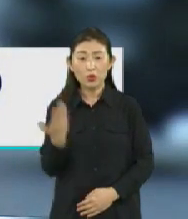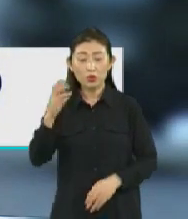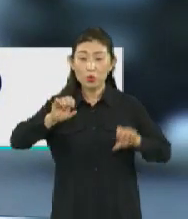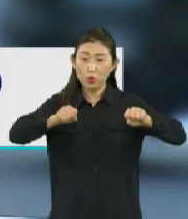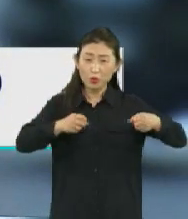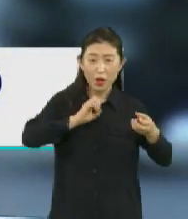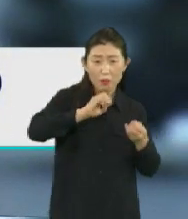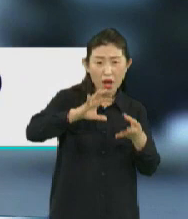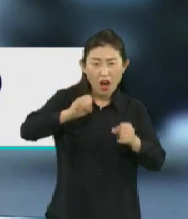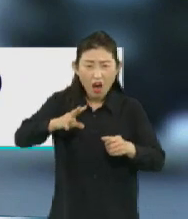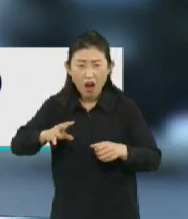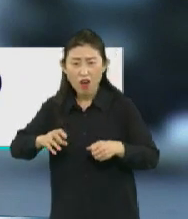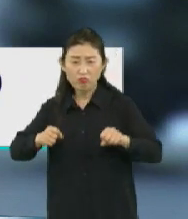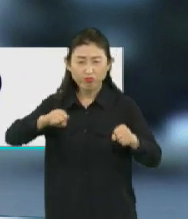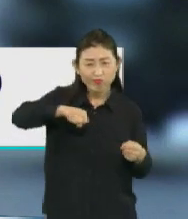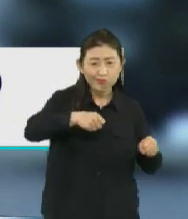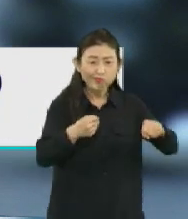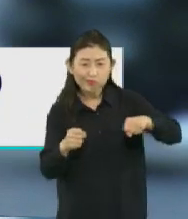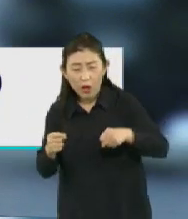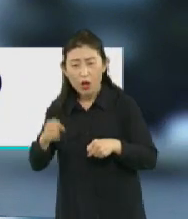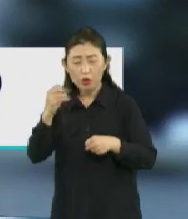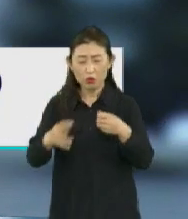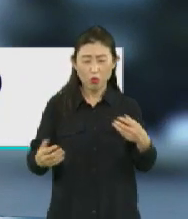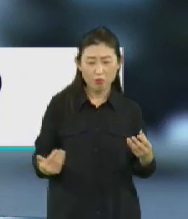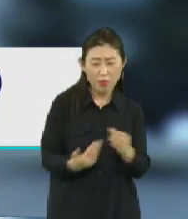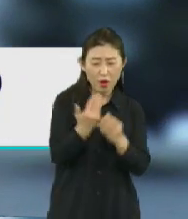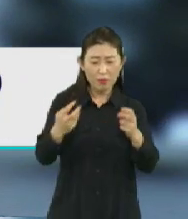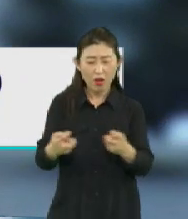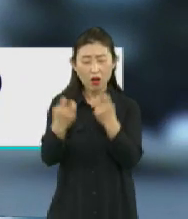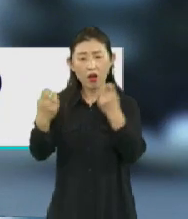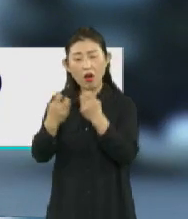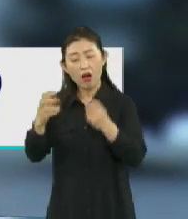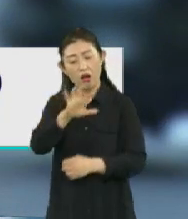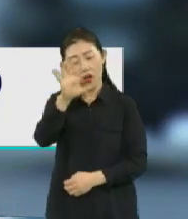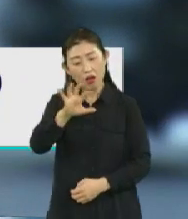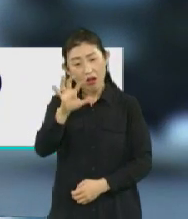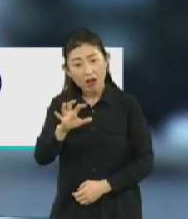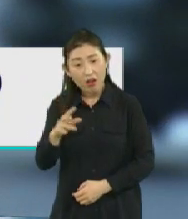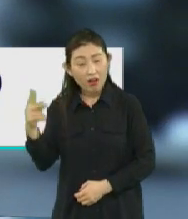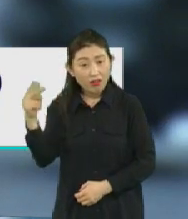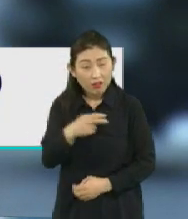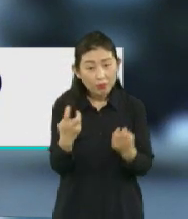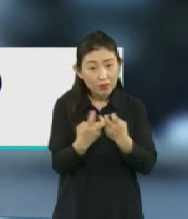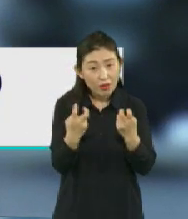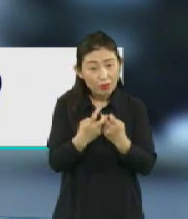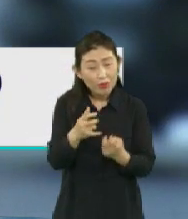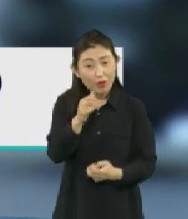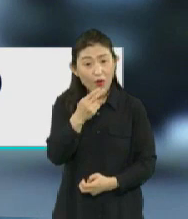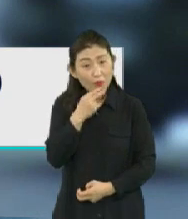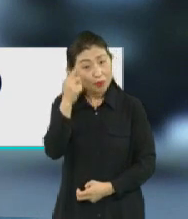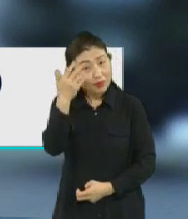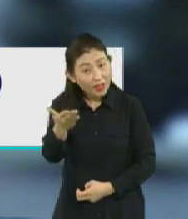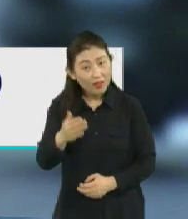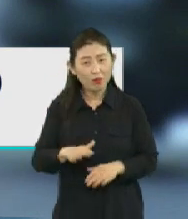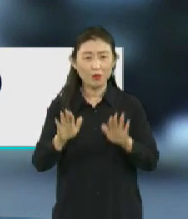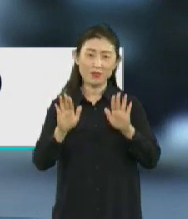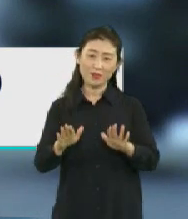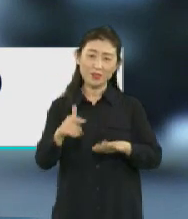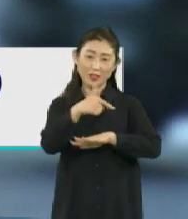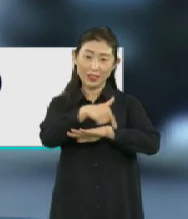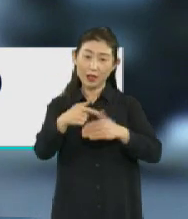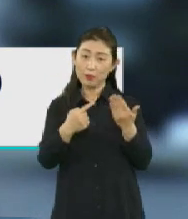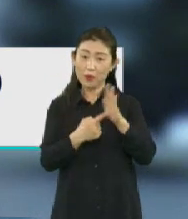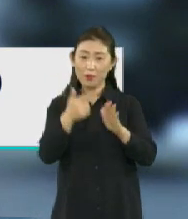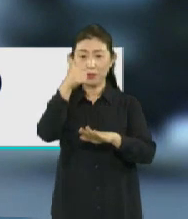배달 기사들이 무리하게 운전하고 잦은 사고로 이어지는 악순환의 고리를 끊을 방법은 없는 걸까요? 오늘은